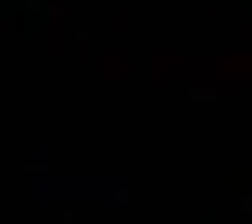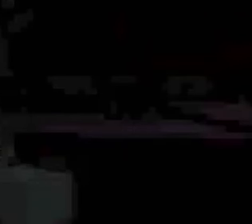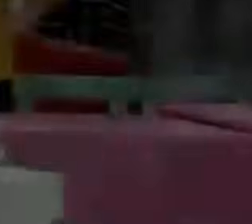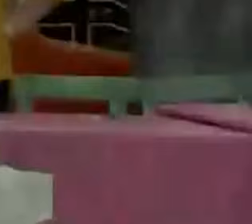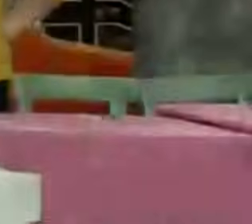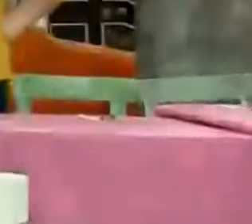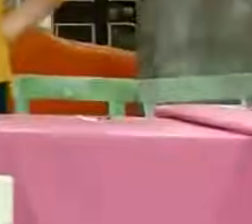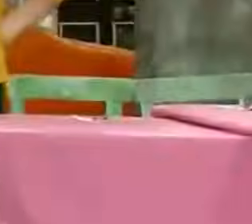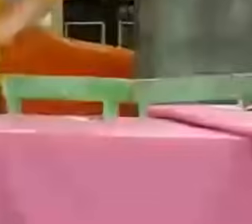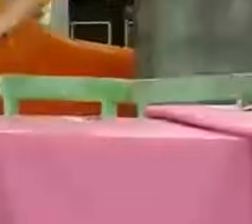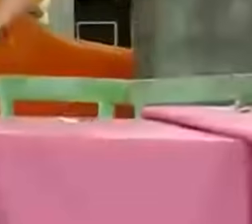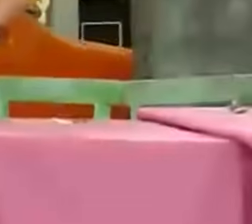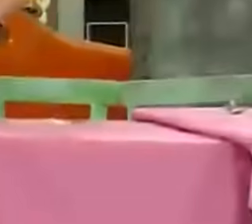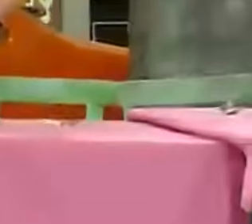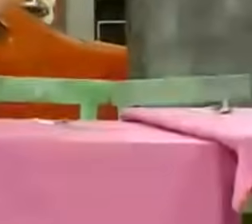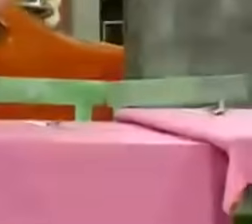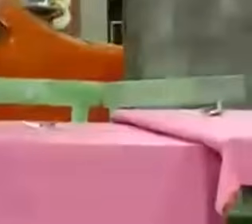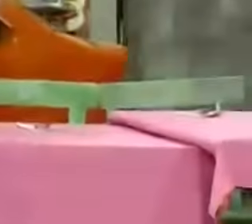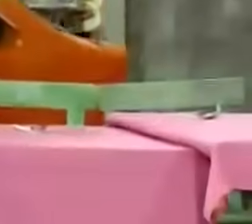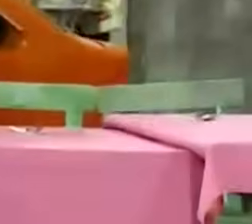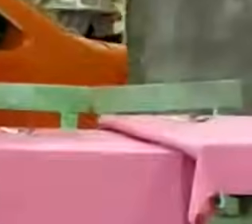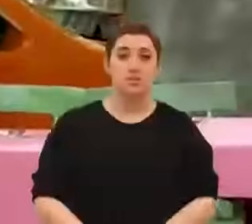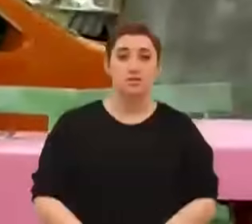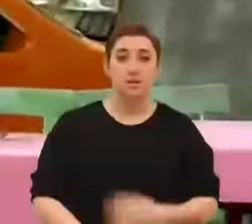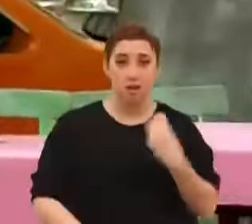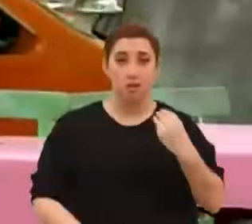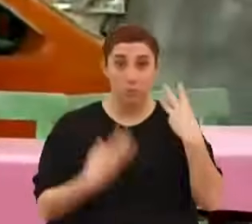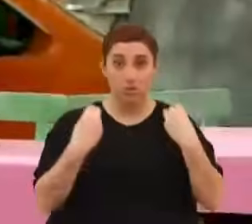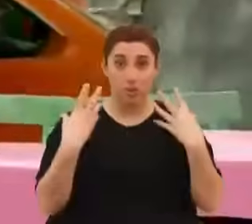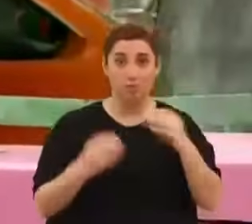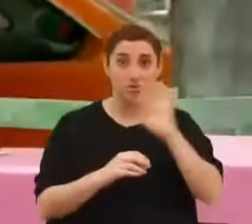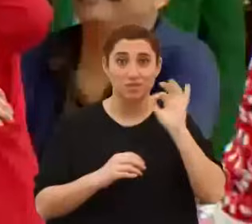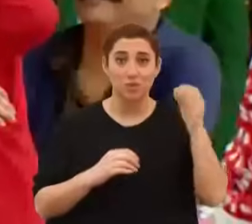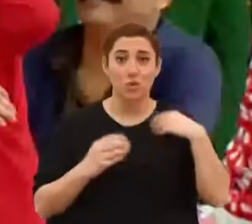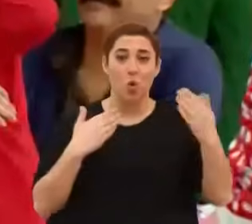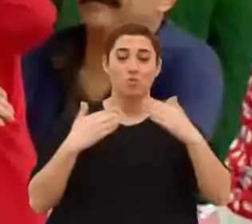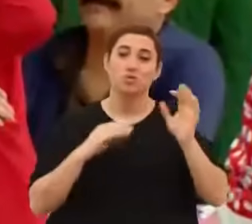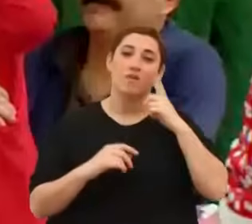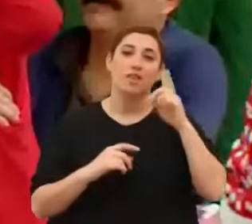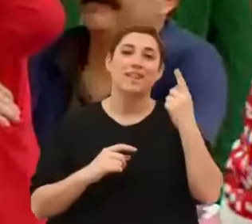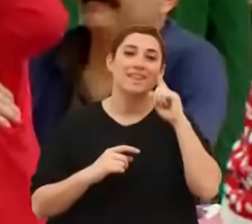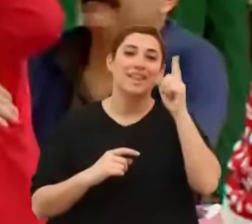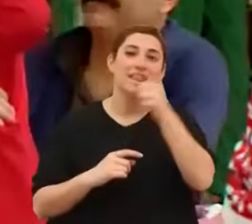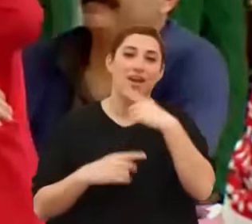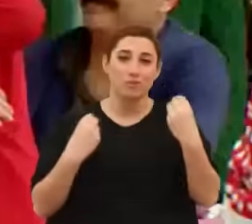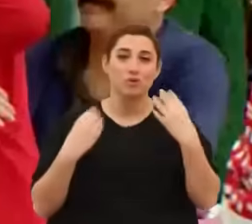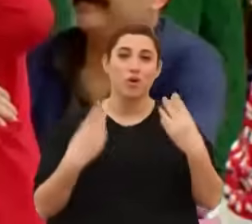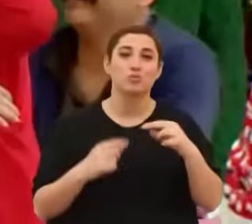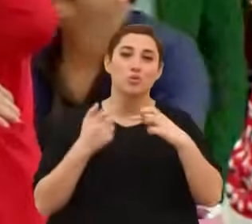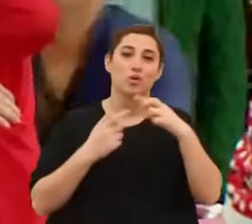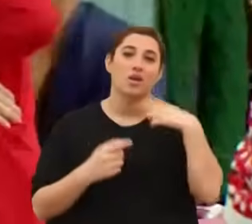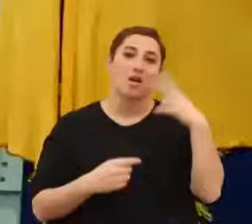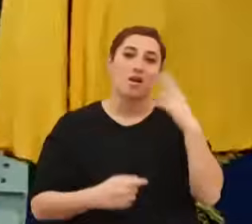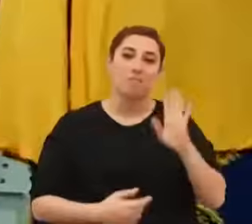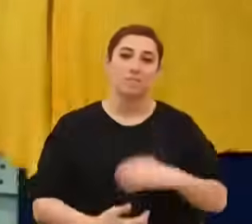Koç pişmiş masada yemek tencerelerinde istiflenmiş tabaklar. Güzel olmuş değil mi komşum? Aa, tane tane baksana Rukiye abla. Ay